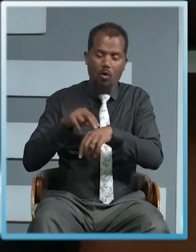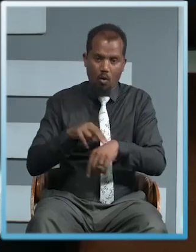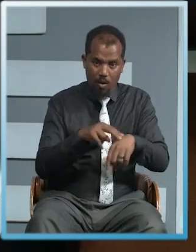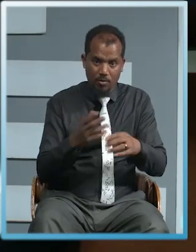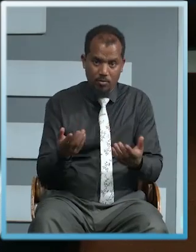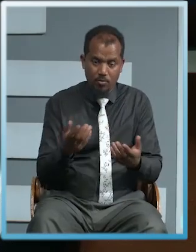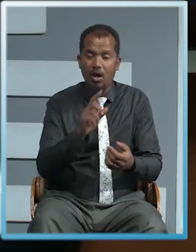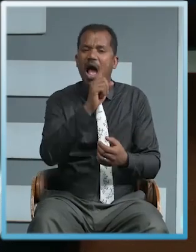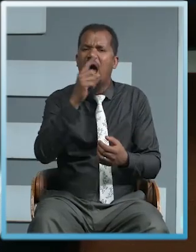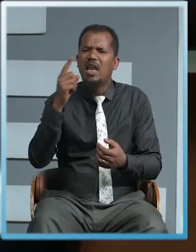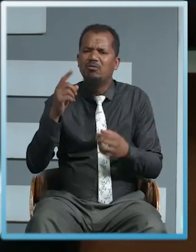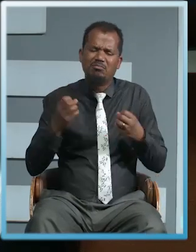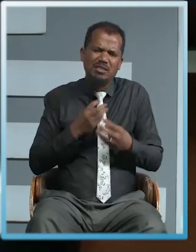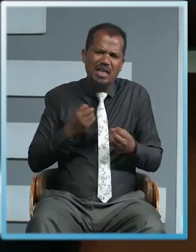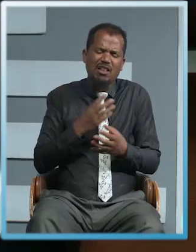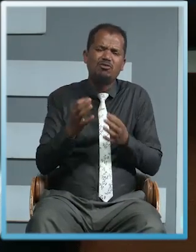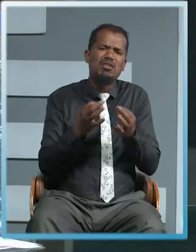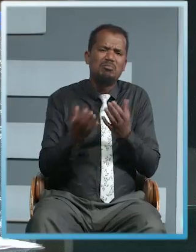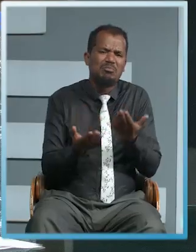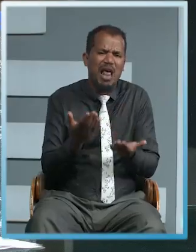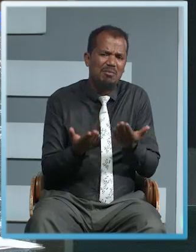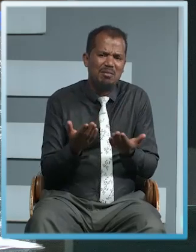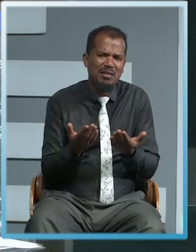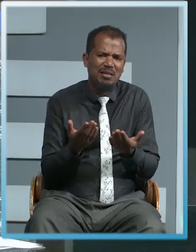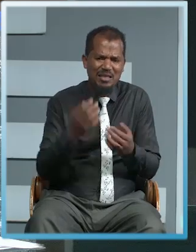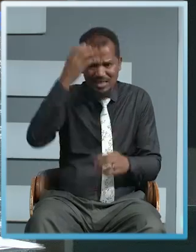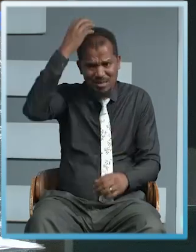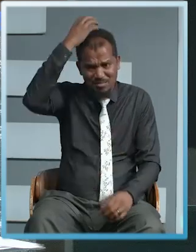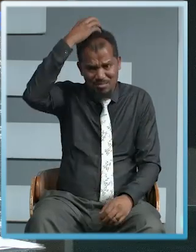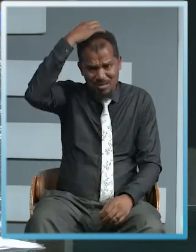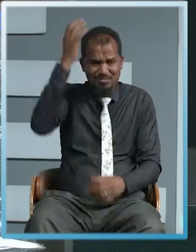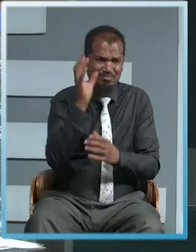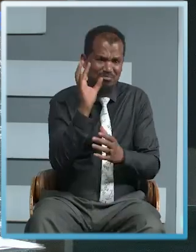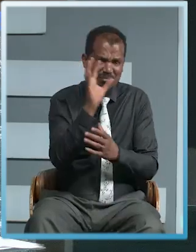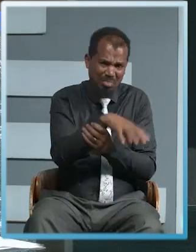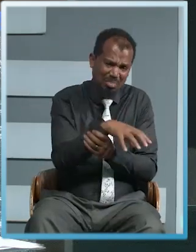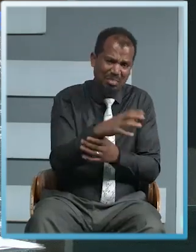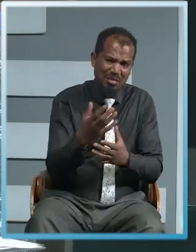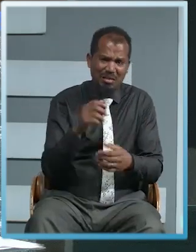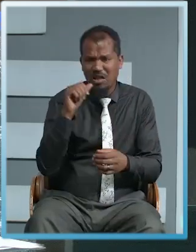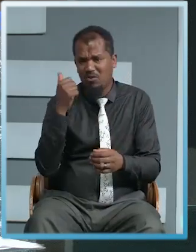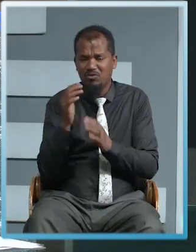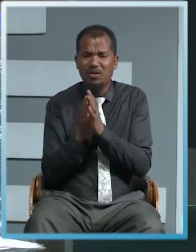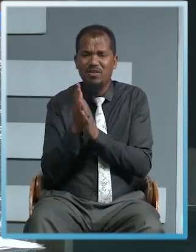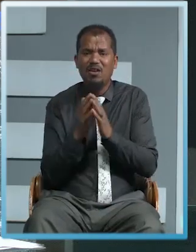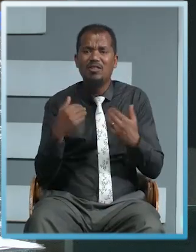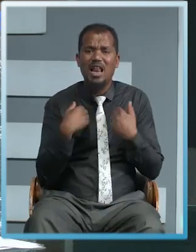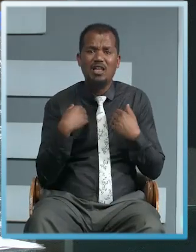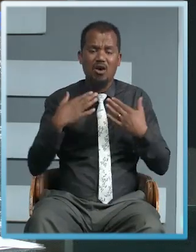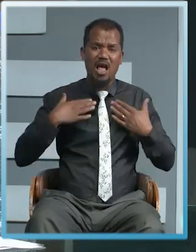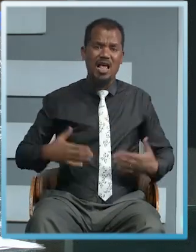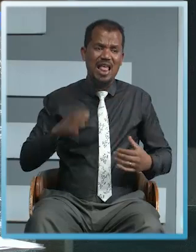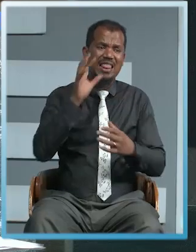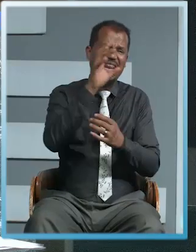የተቋቋመውና አንዳንዶች ስጋታቸውን ይገልጻሉ ምናልባት የመንግስት ጣልቃ ገብነት የሌሎች ፍላጎት ያላቸው